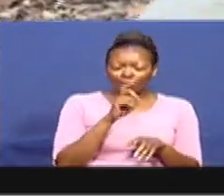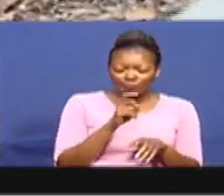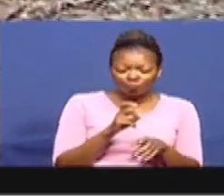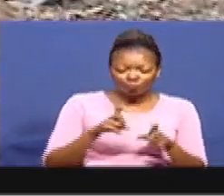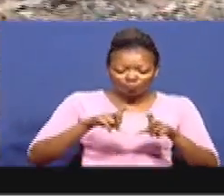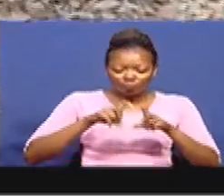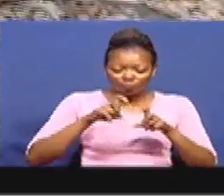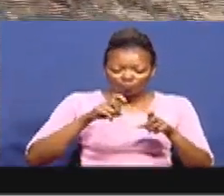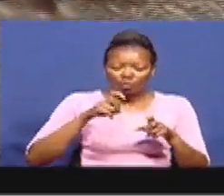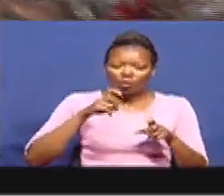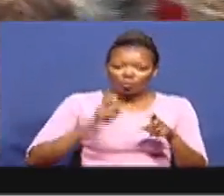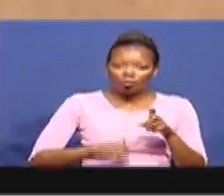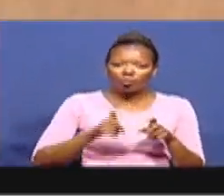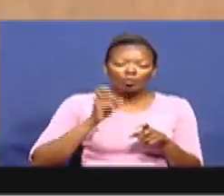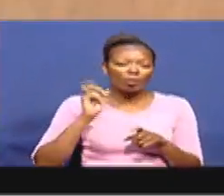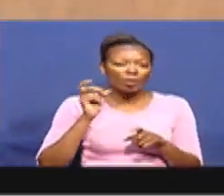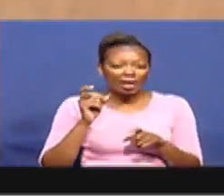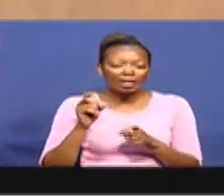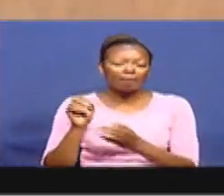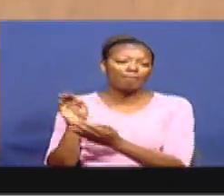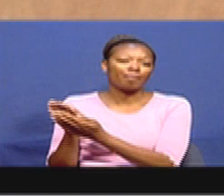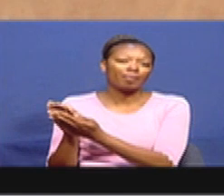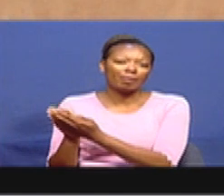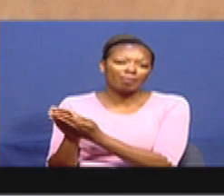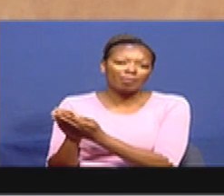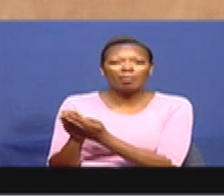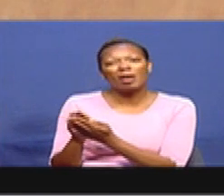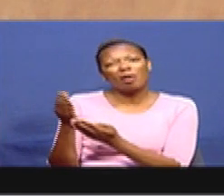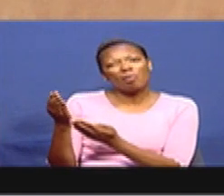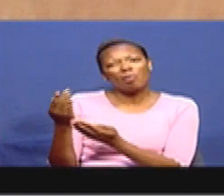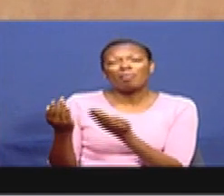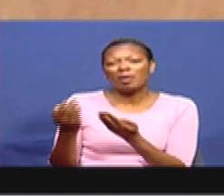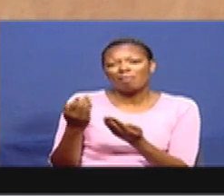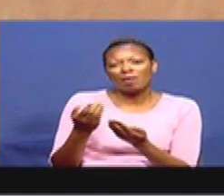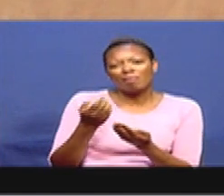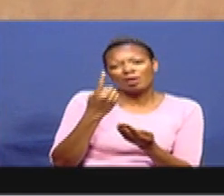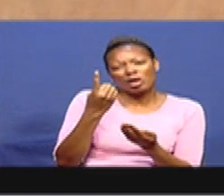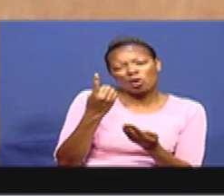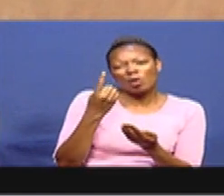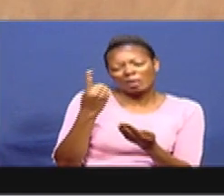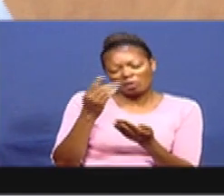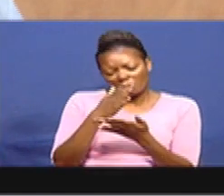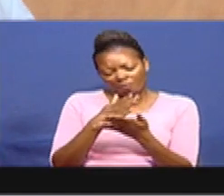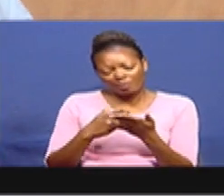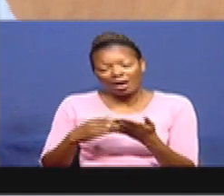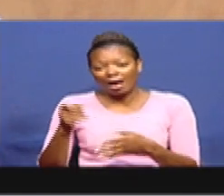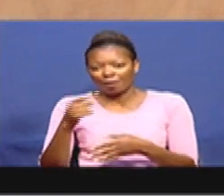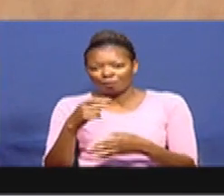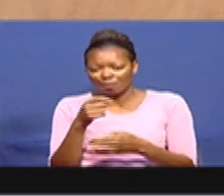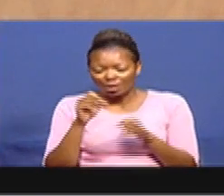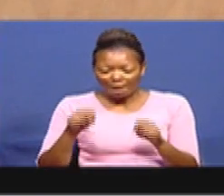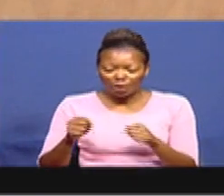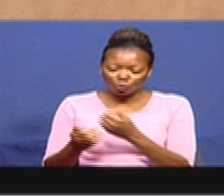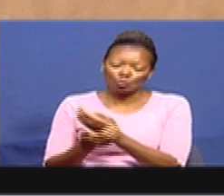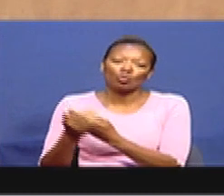ili watunzwe kipekee. So kama unaona hii pulp ya red bare, hiyo ni ya kuweka hizo. Kama unaona kuku, hata kuku inakuanga na choto